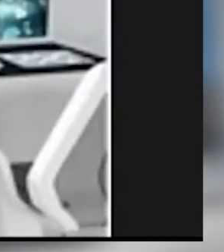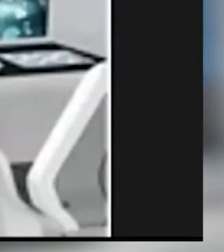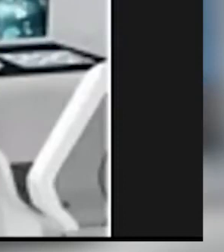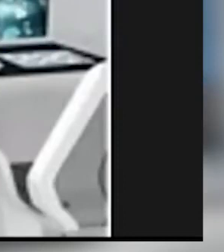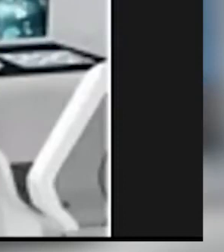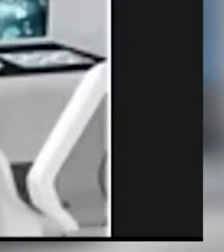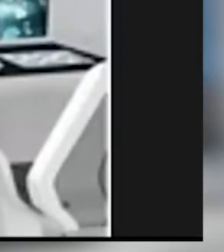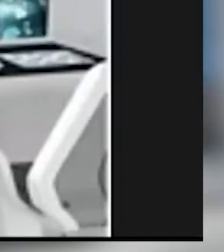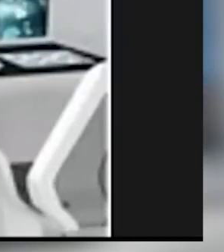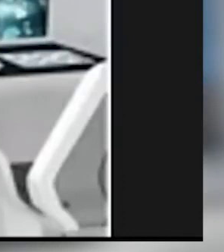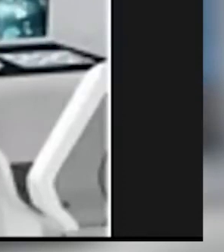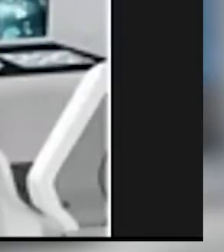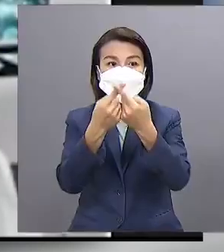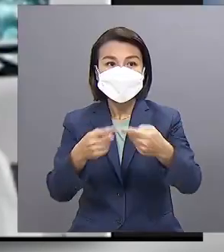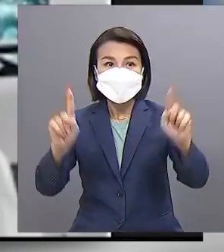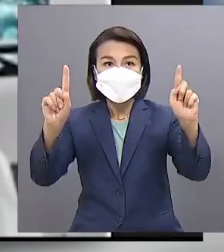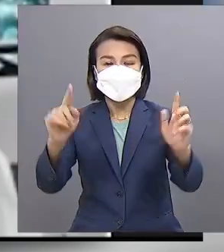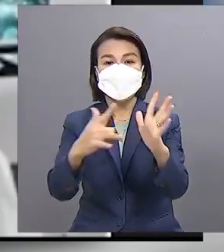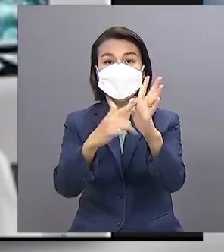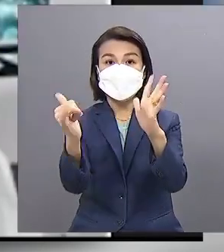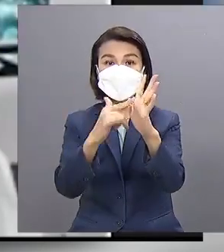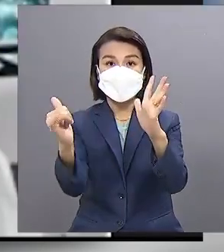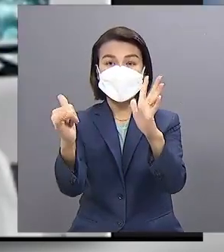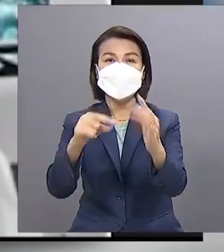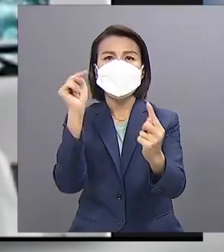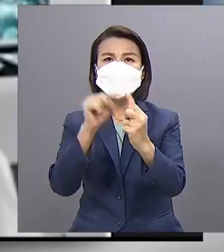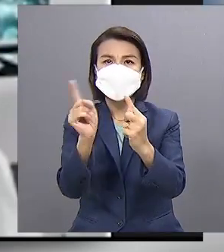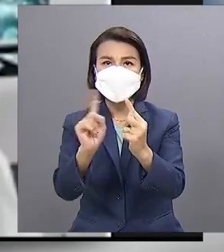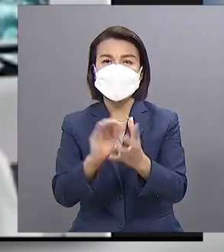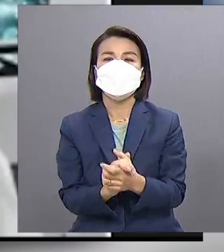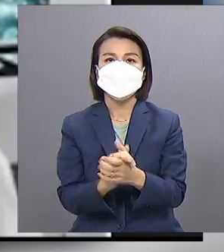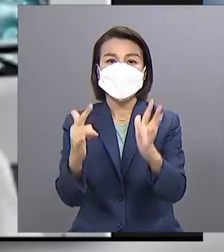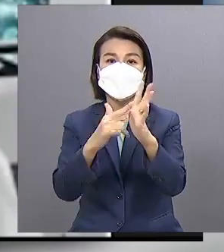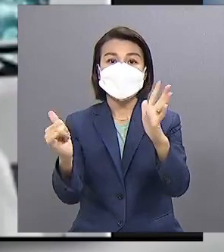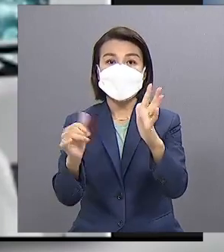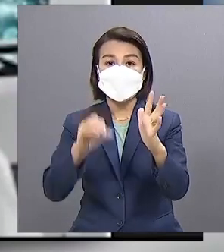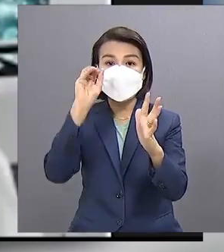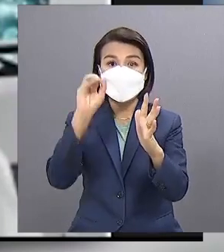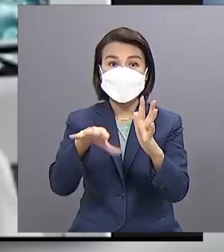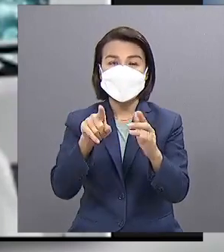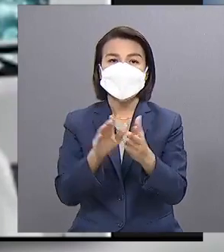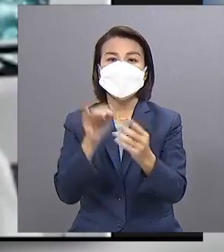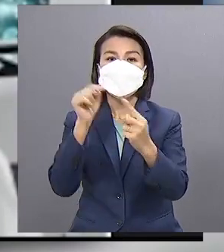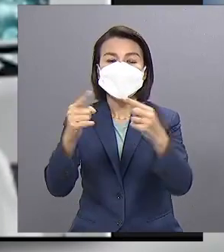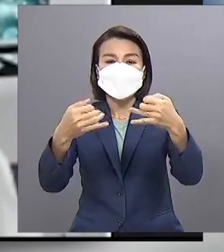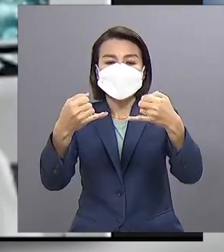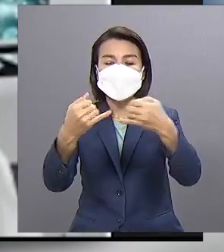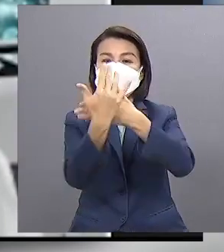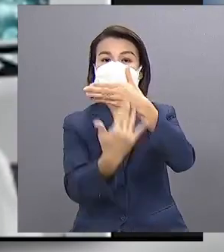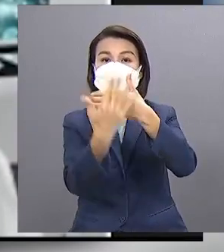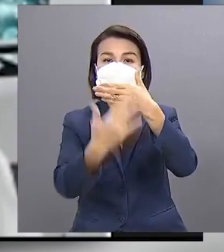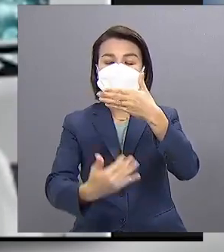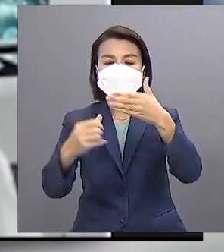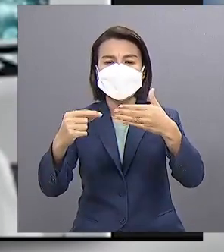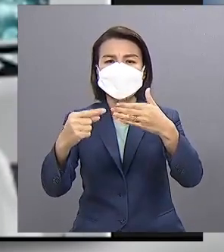ของยาตัวนี้เนี่ยก็คือมันไปเพิ่มการขยายตัวของเส้นเลือดเพราะนั้นระบบที่มีปัญหาตั้งแต่ลูกต